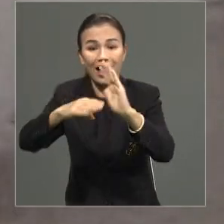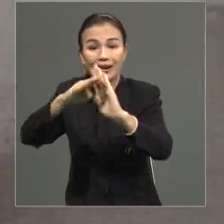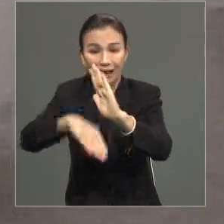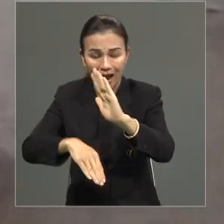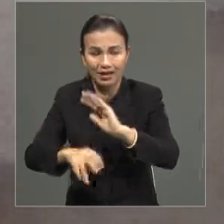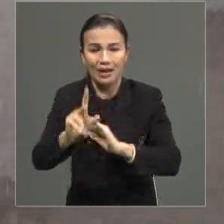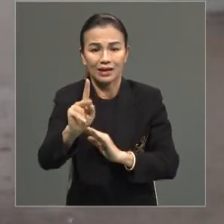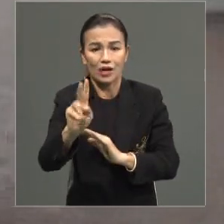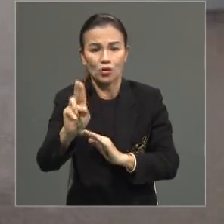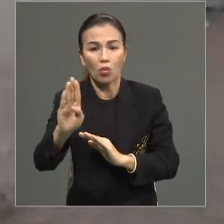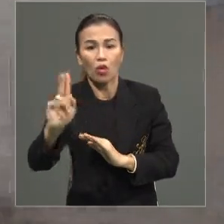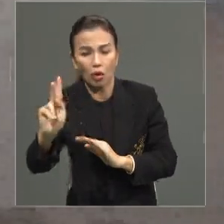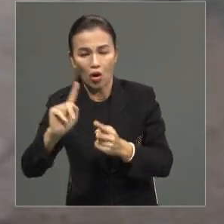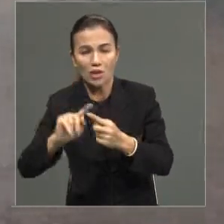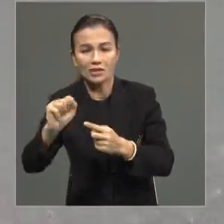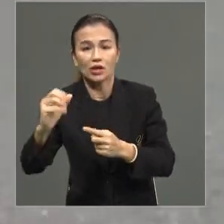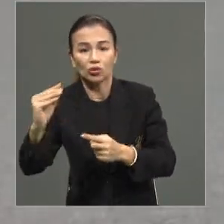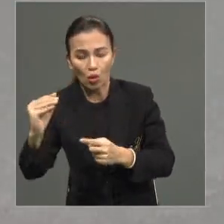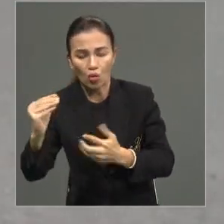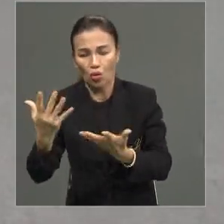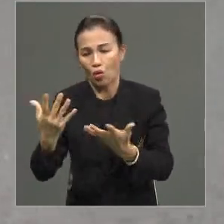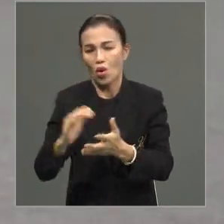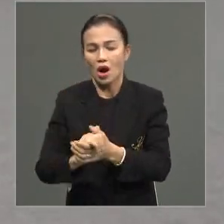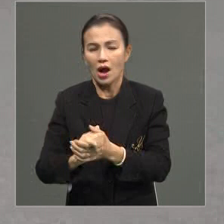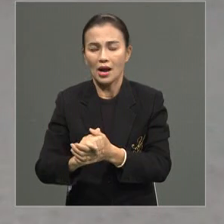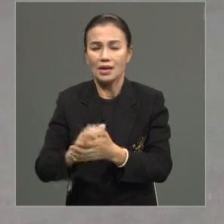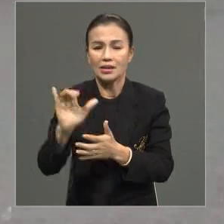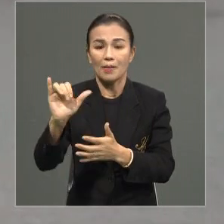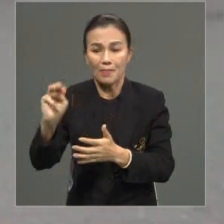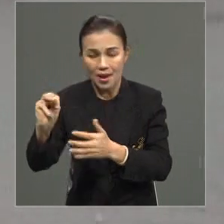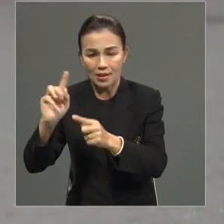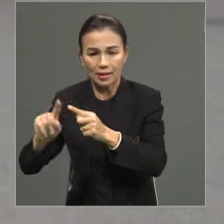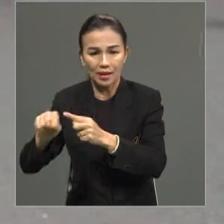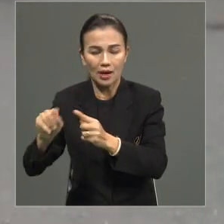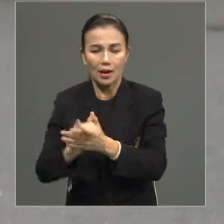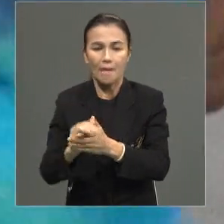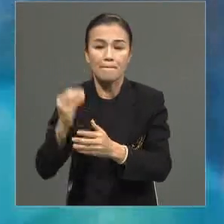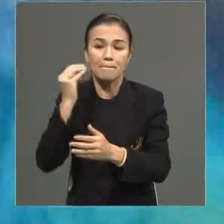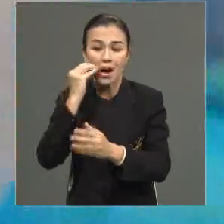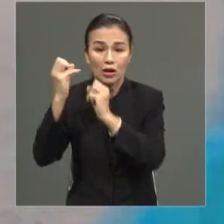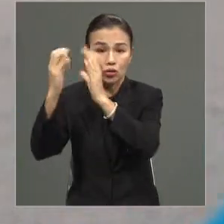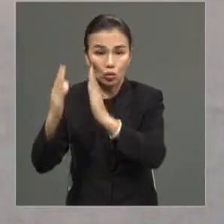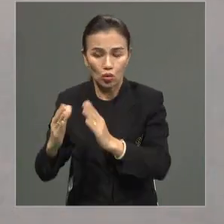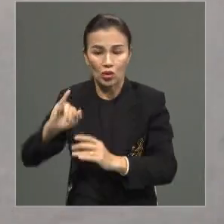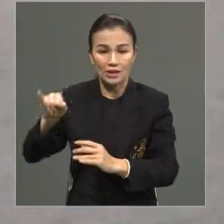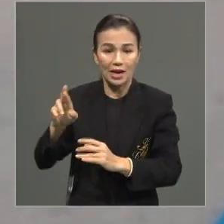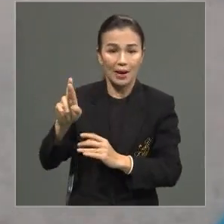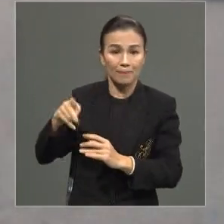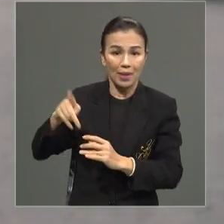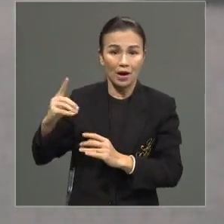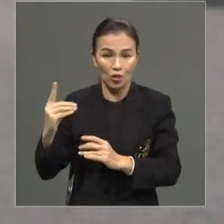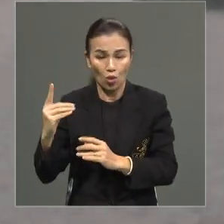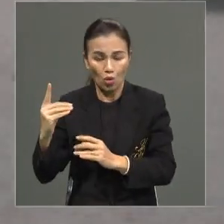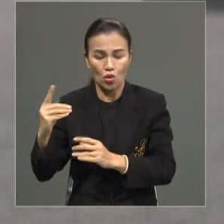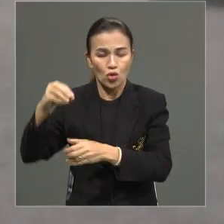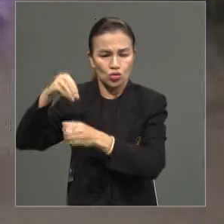บอเกาะบ้านสะโตบ้านกือเมงบ้านแยะในตำบลอาซ่องบ้านพลูบ้านจารังตาดงในตำบลท่าโดท่